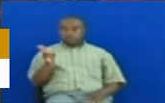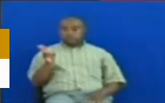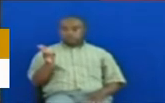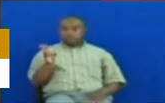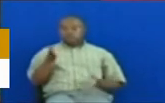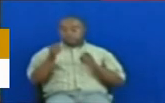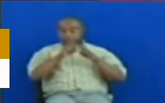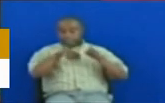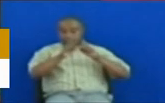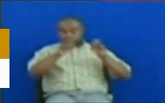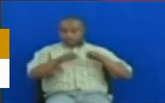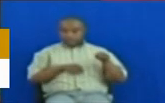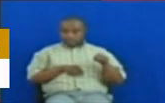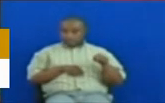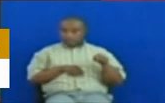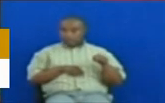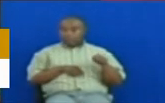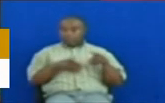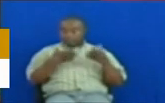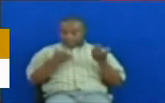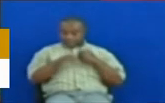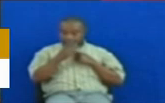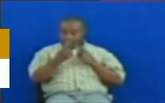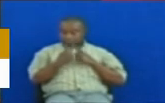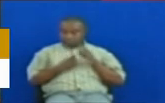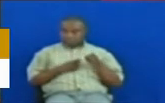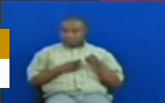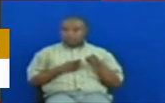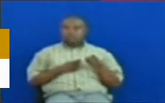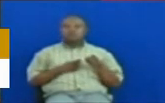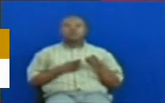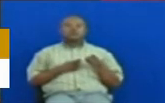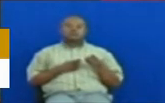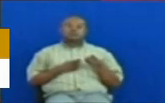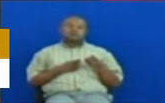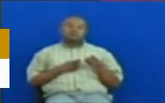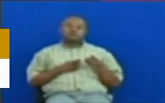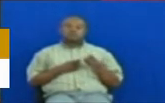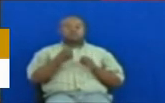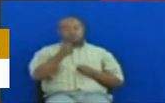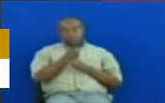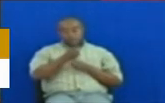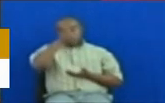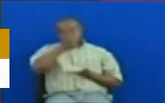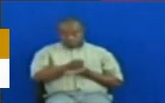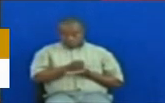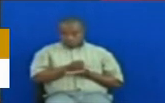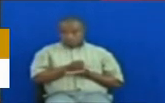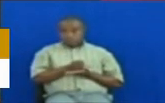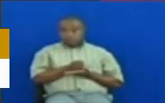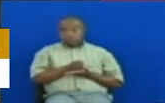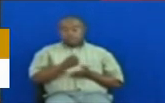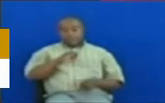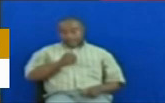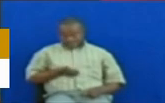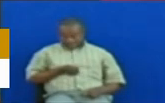kipengele hiki cha H kinaongelea kufanya maamuzi juu ya leseni,